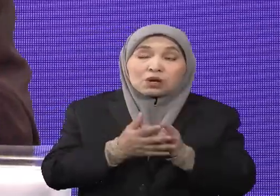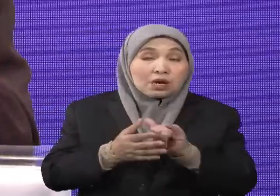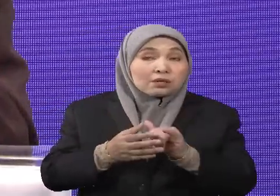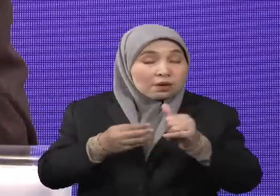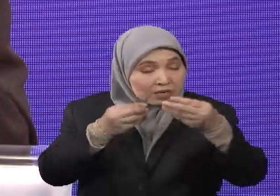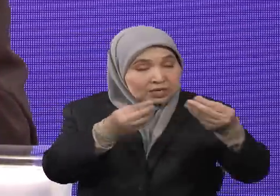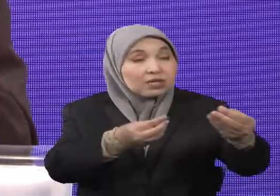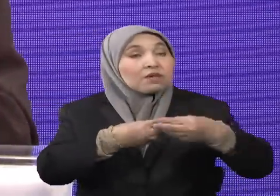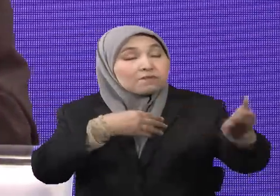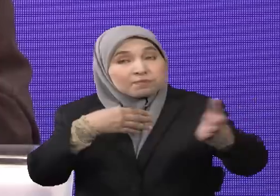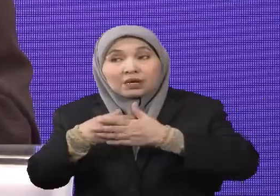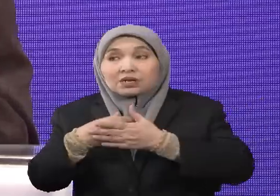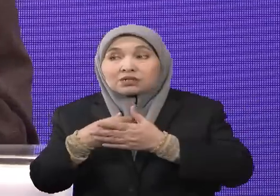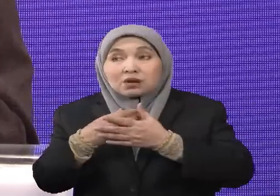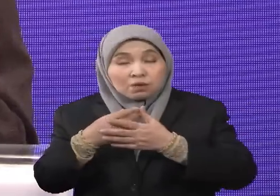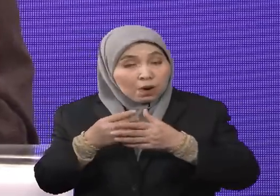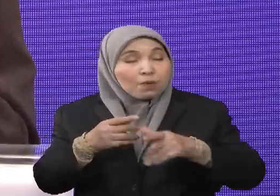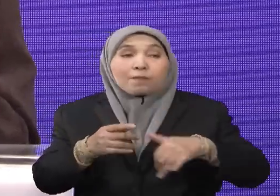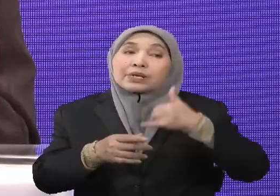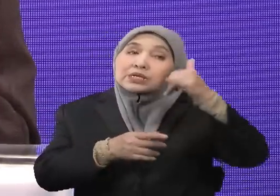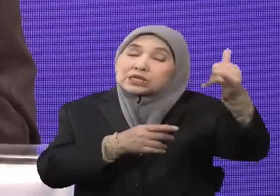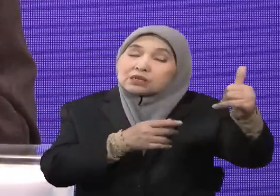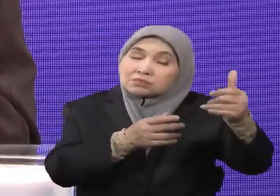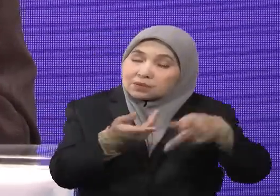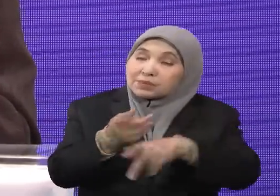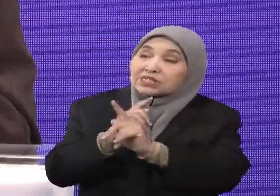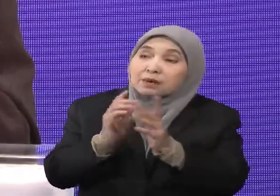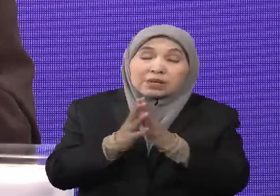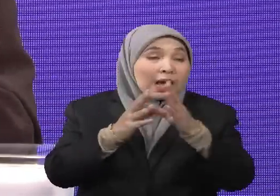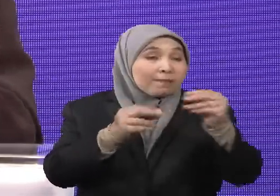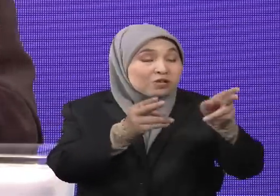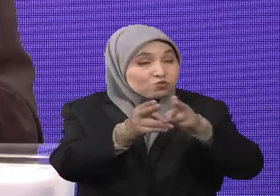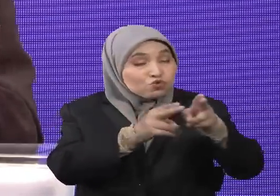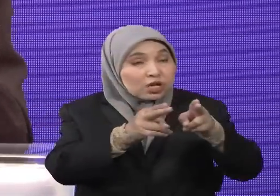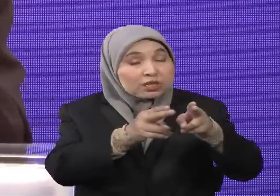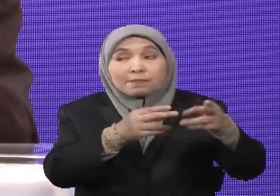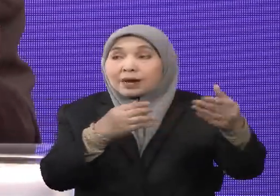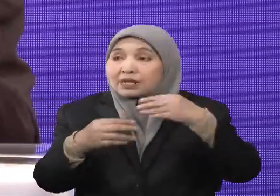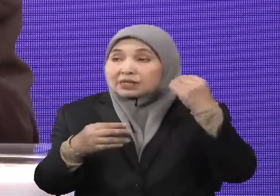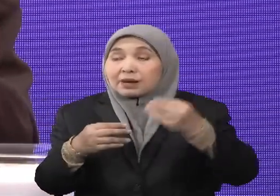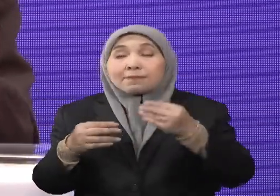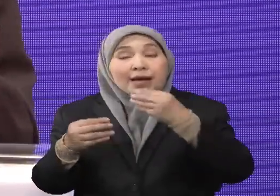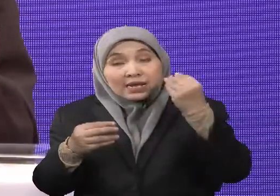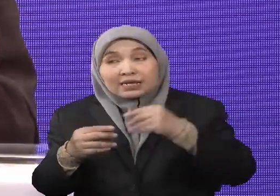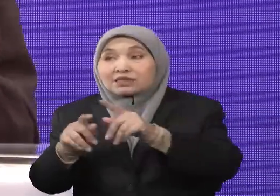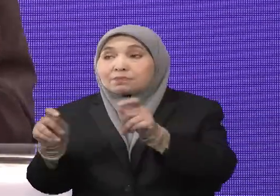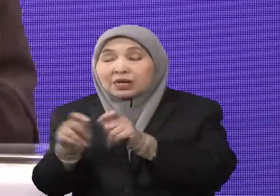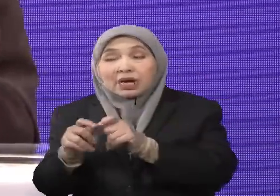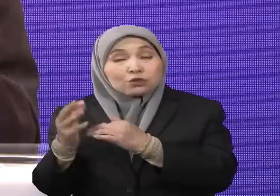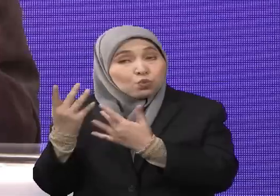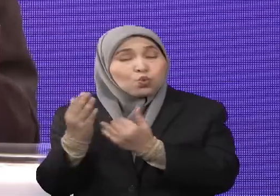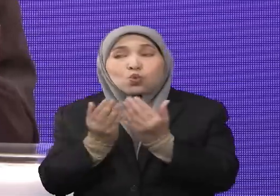akan pulang kembali jadi langkah kita habis urusan dia balik ke pelabuhan balik ke tempat